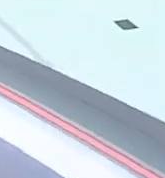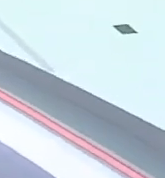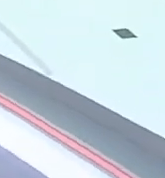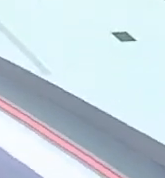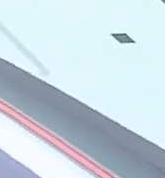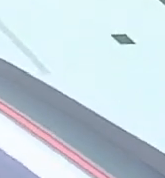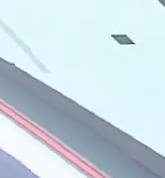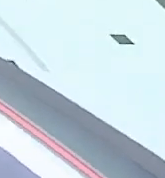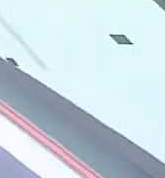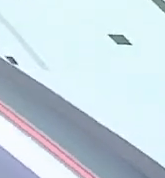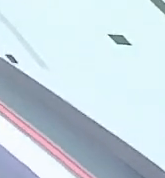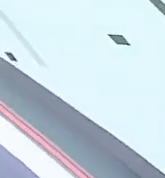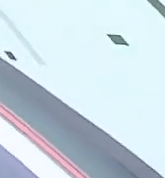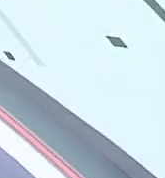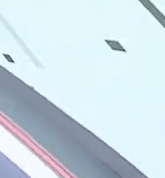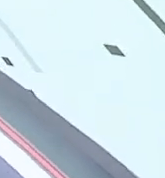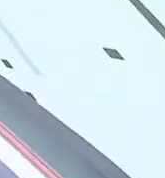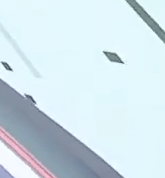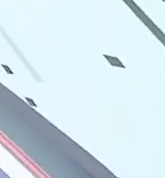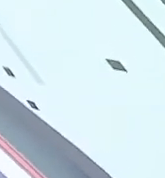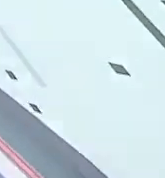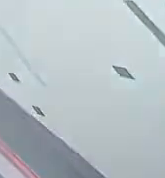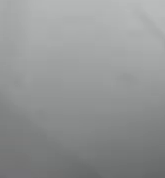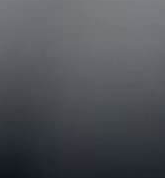24 Oras Weekend.